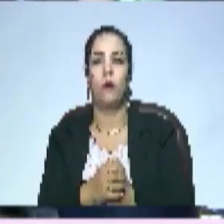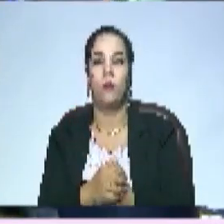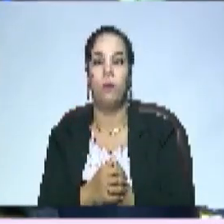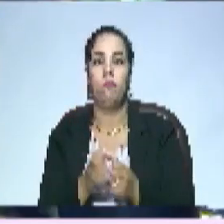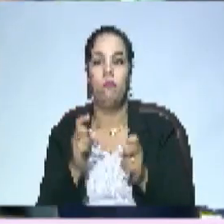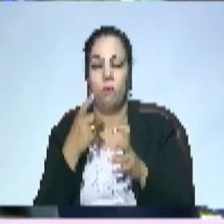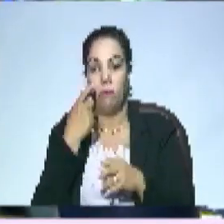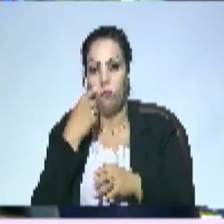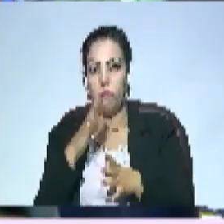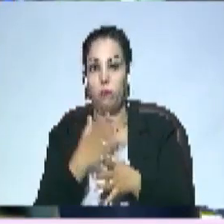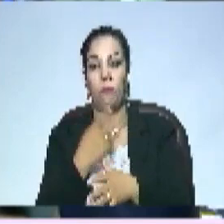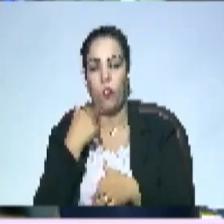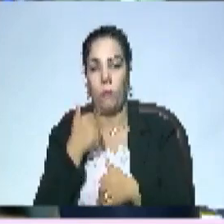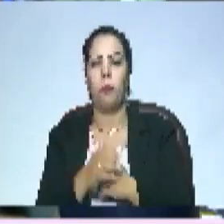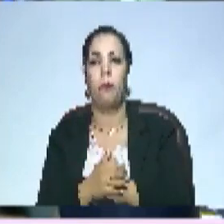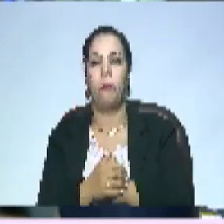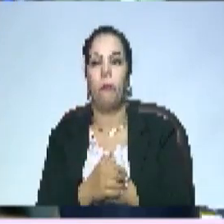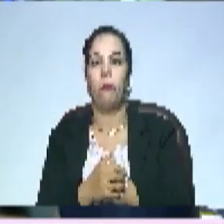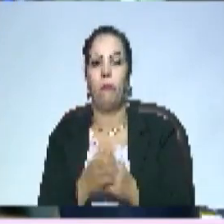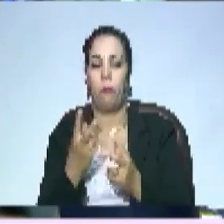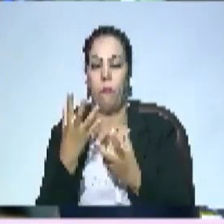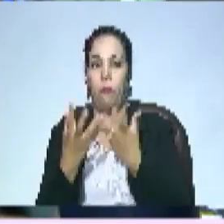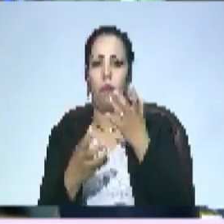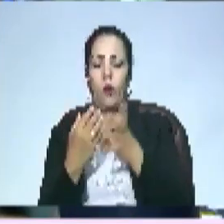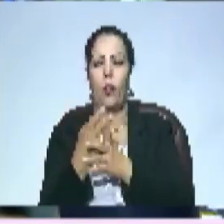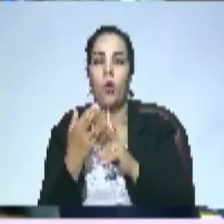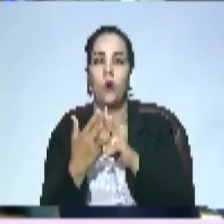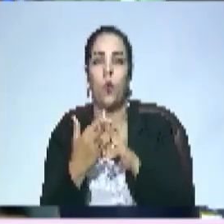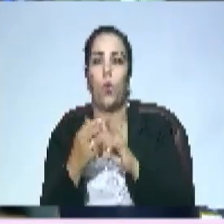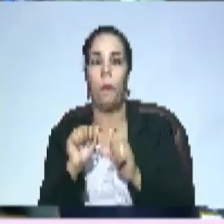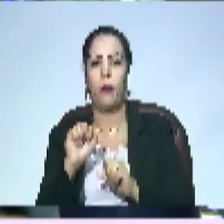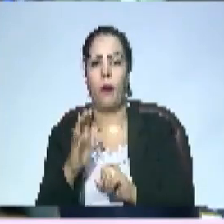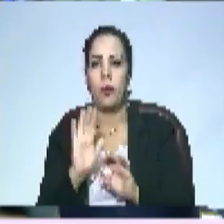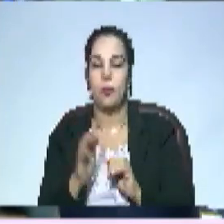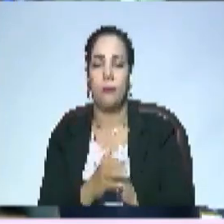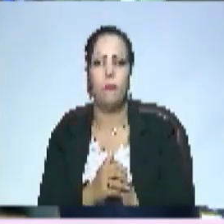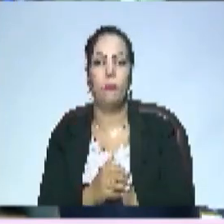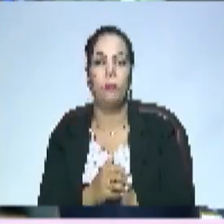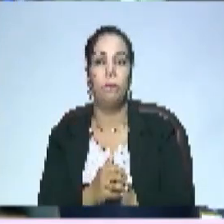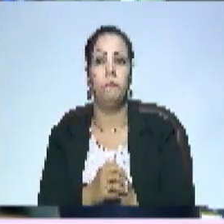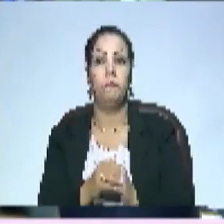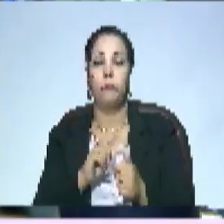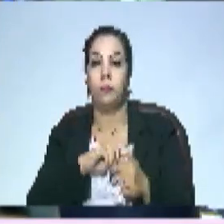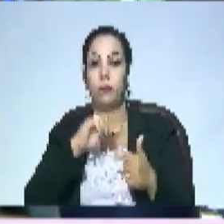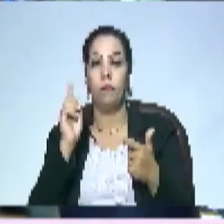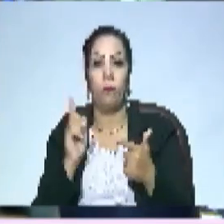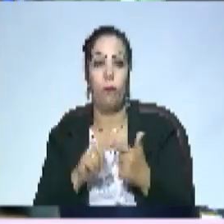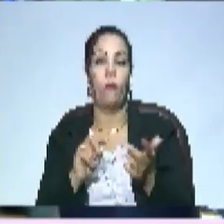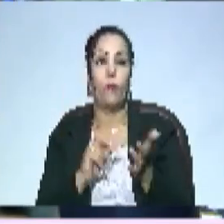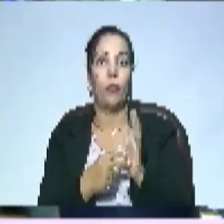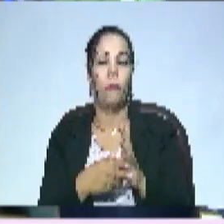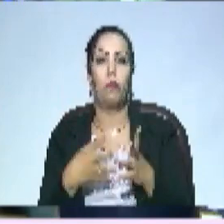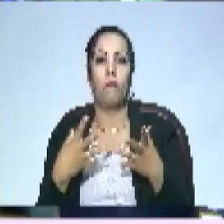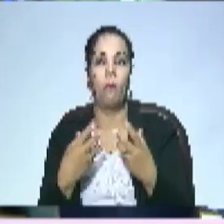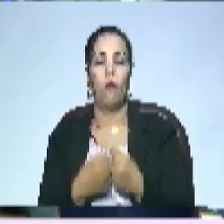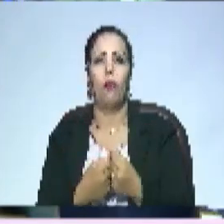ماشي. اوكي، هنحطها كده تاخد معانا السوا بتاعها. وبعدين هناخد معانا